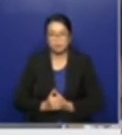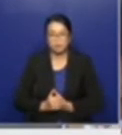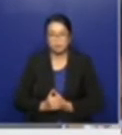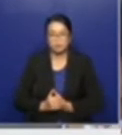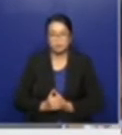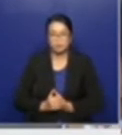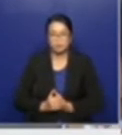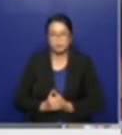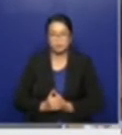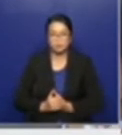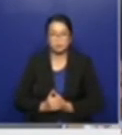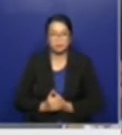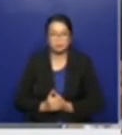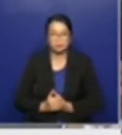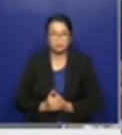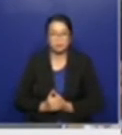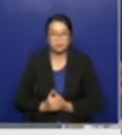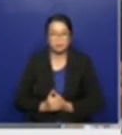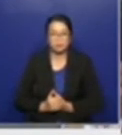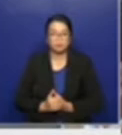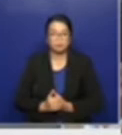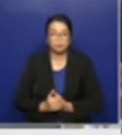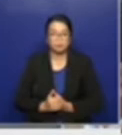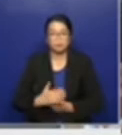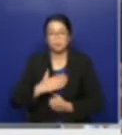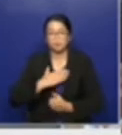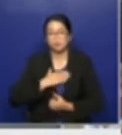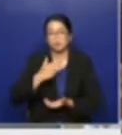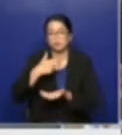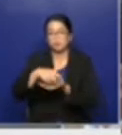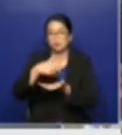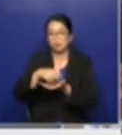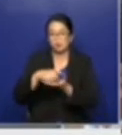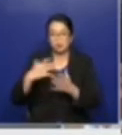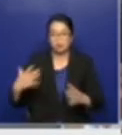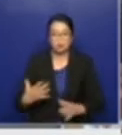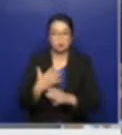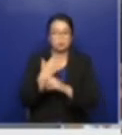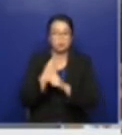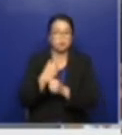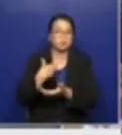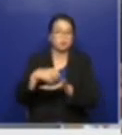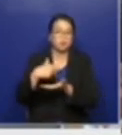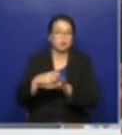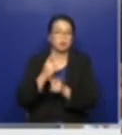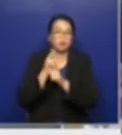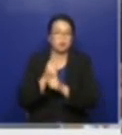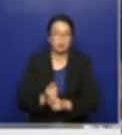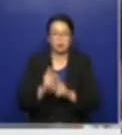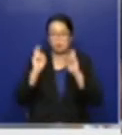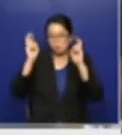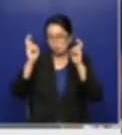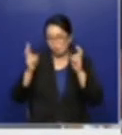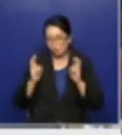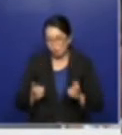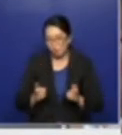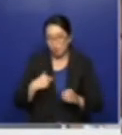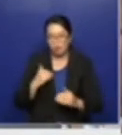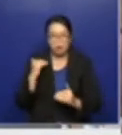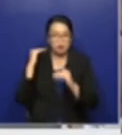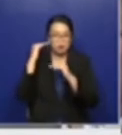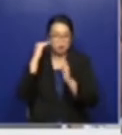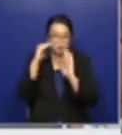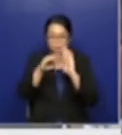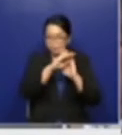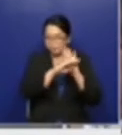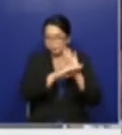ไว้ผมขออนุญาตเพื่อที่จะรวบรัดขออนุญาตพูดตามหมวดหรือว่าข้อที่กำหนดไว้ในรัฐ